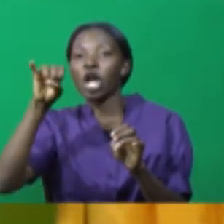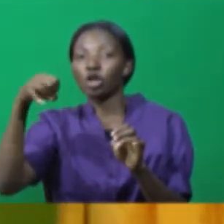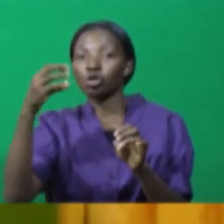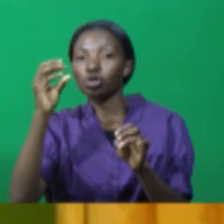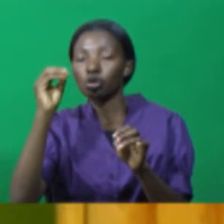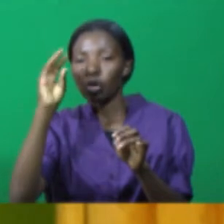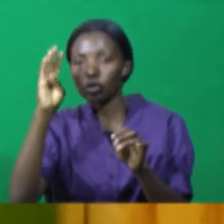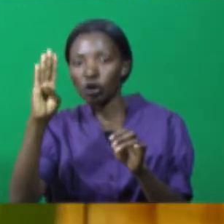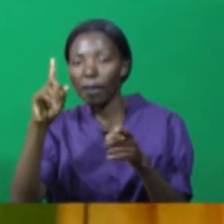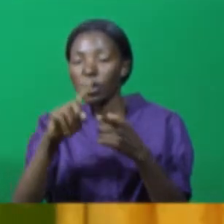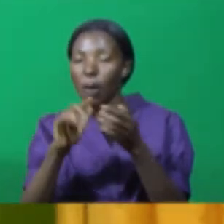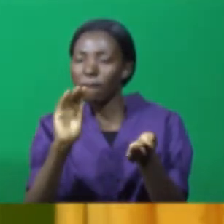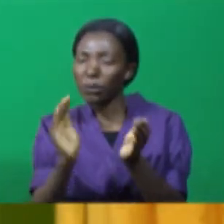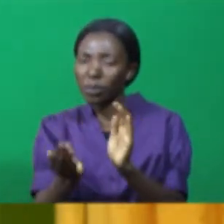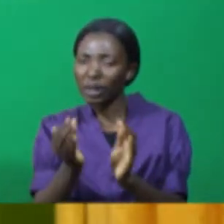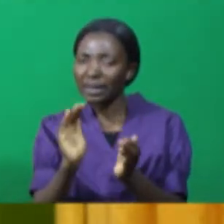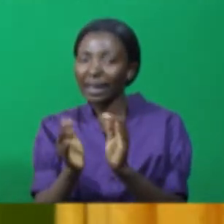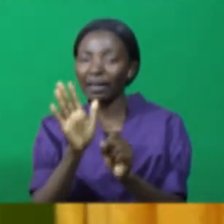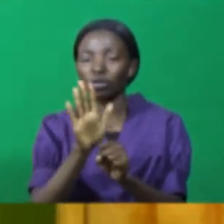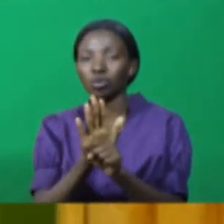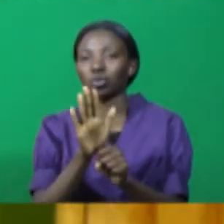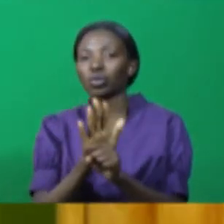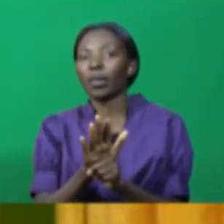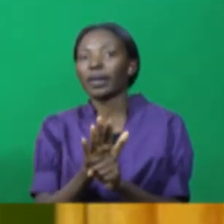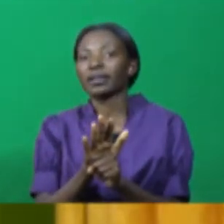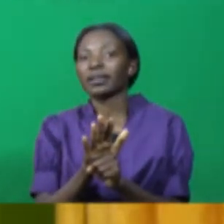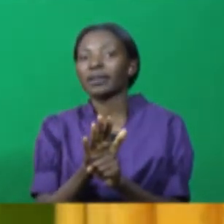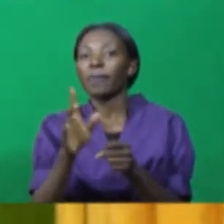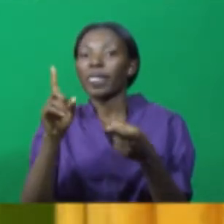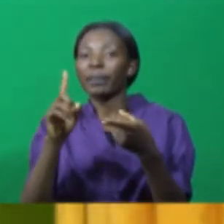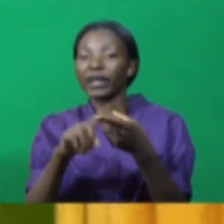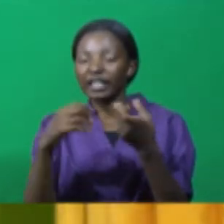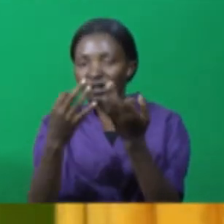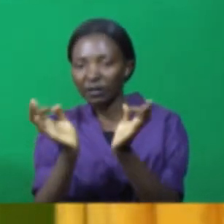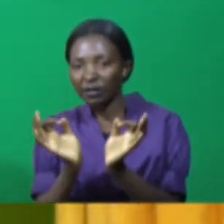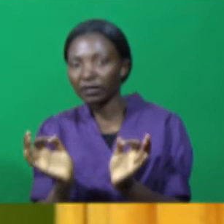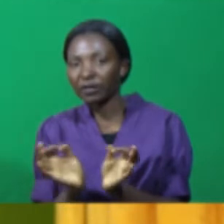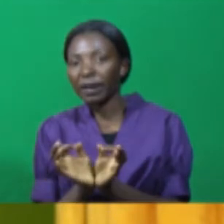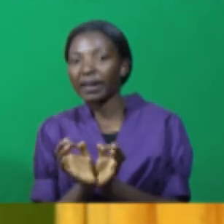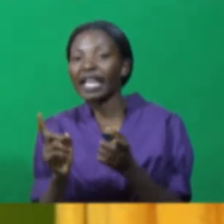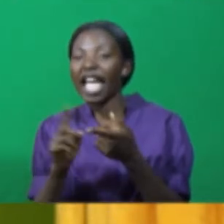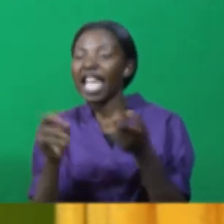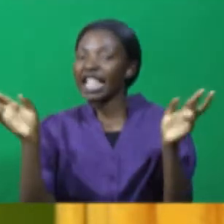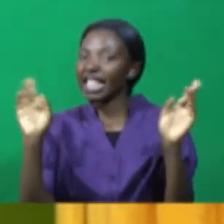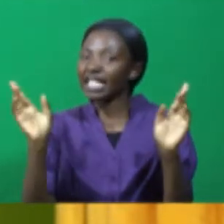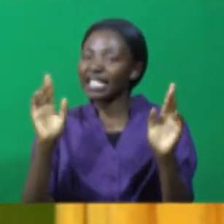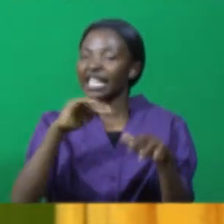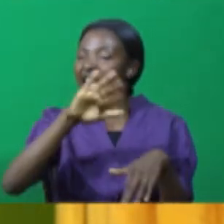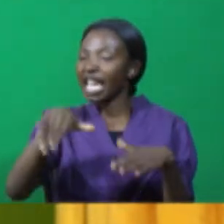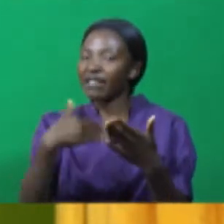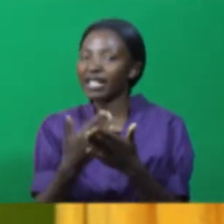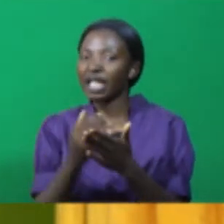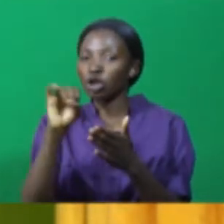Jobo makamu protector. Pane protection yaka kombereza iye. Muri yake, fuma yake. Sese so